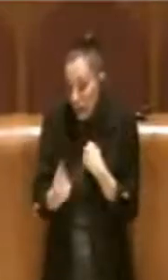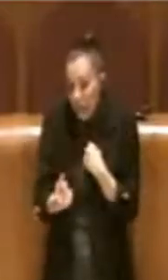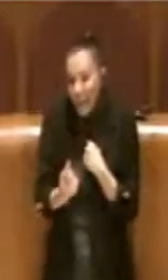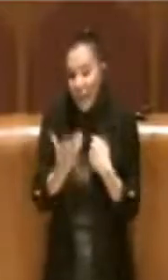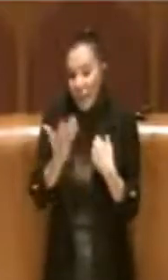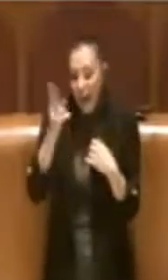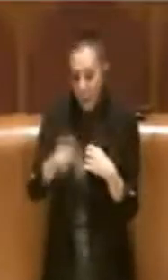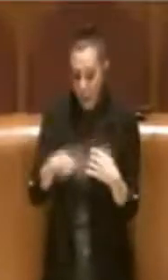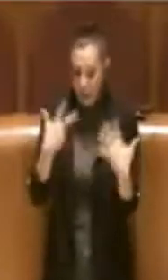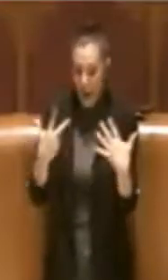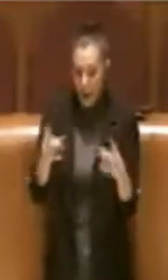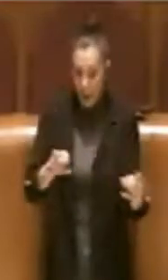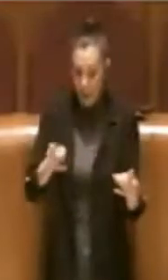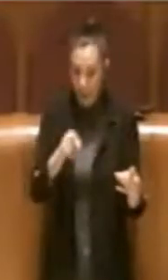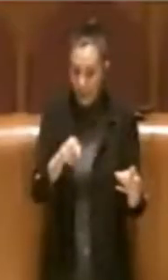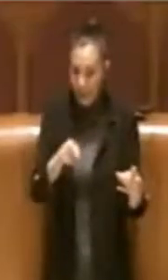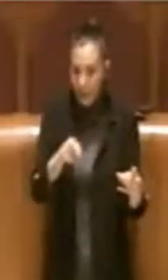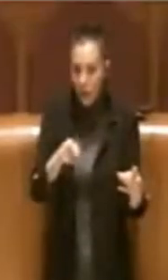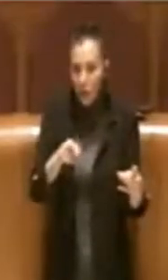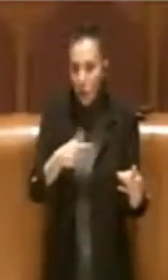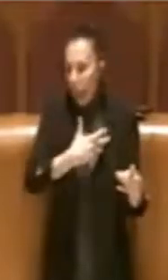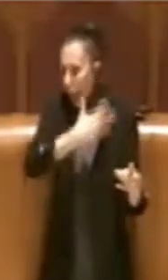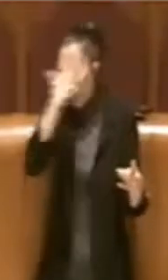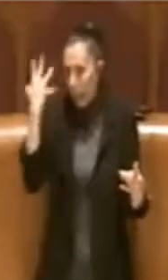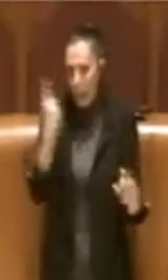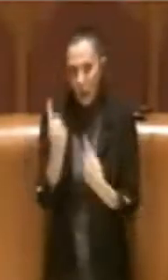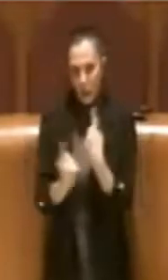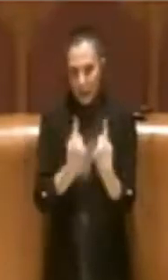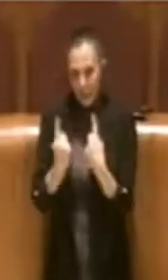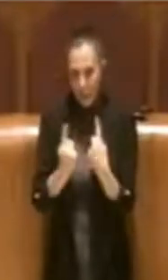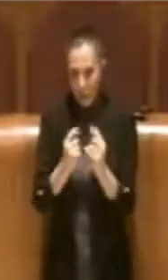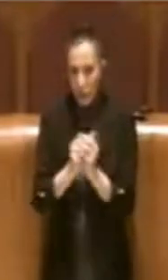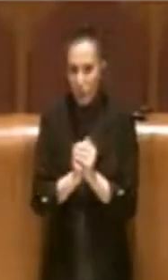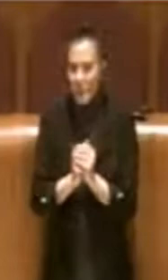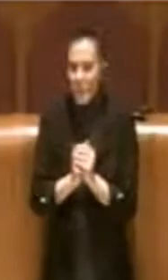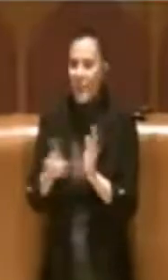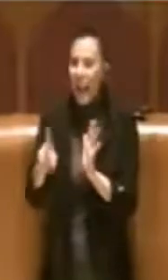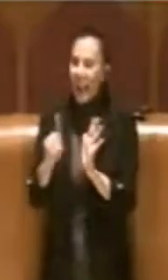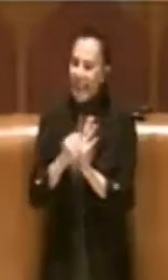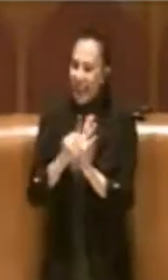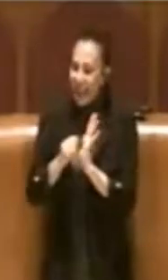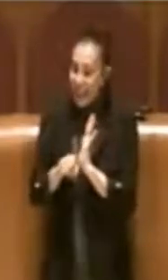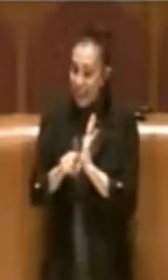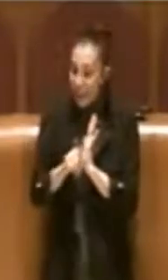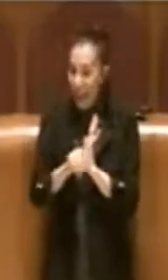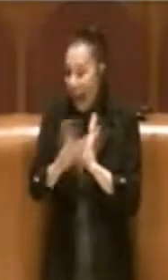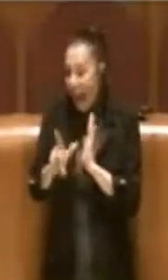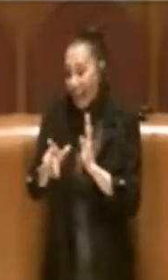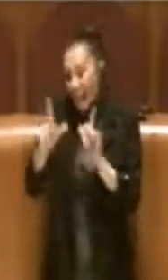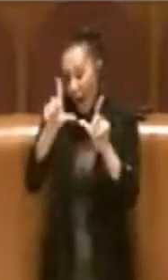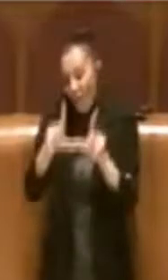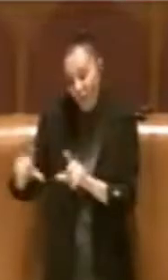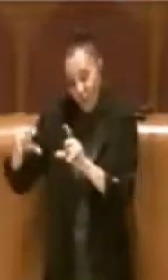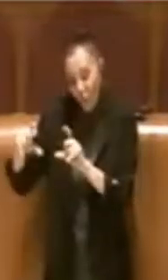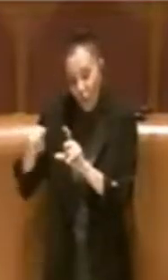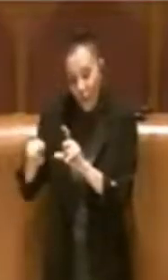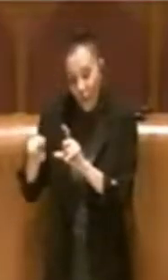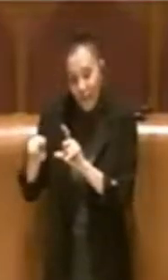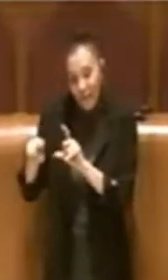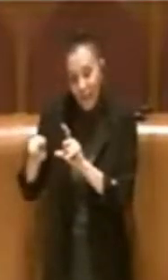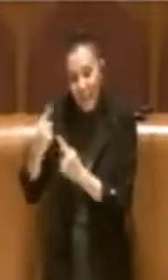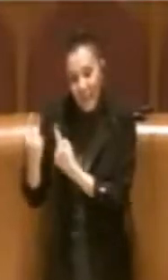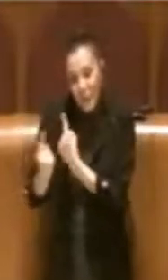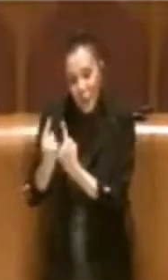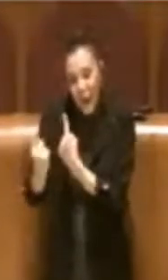al 2008 ce l'abbiamo in modo chiaro. Questa delibera al tempo stesso fa una seconda fotografia